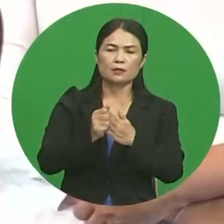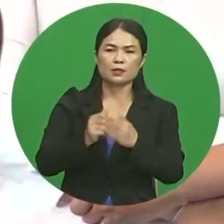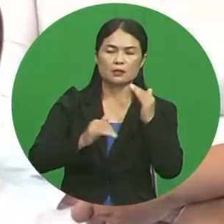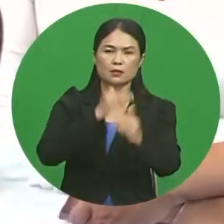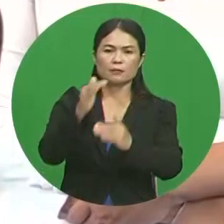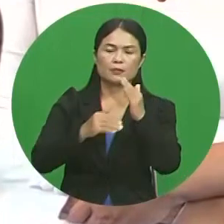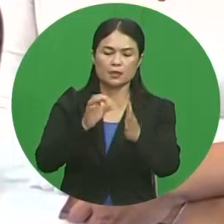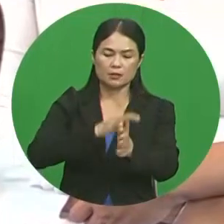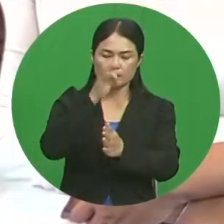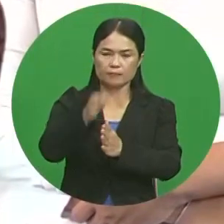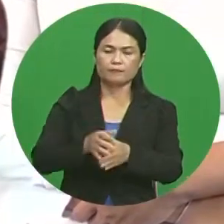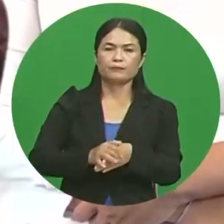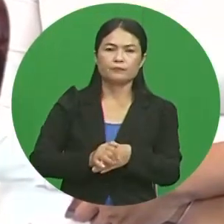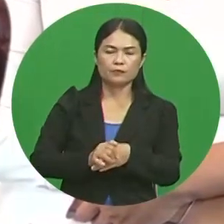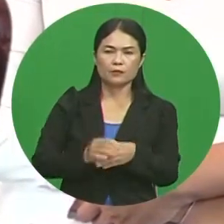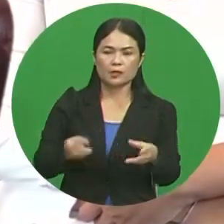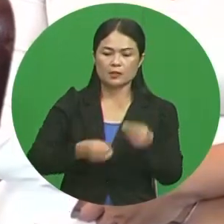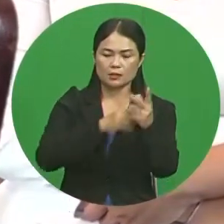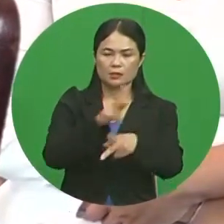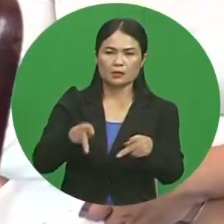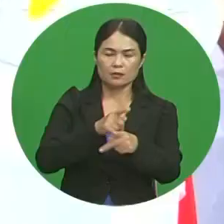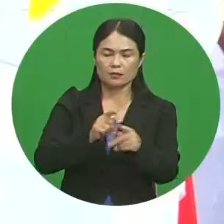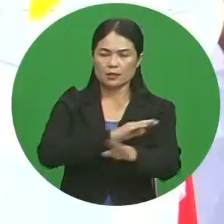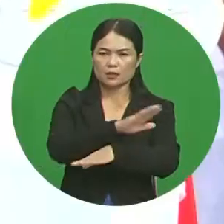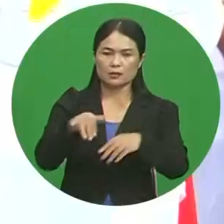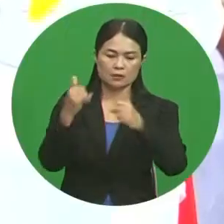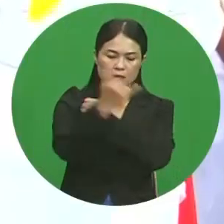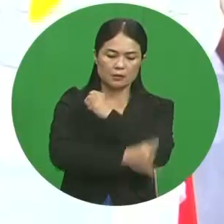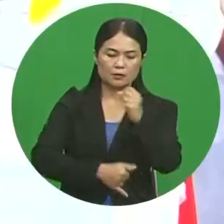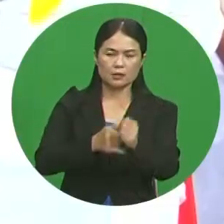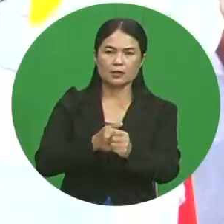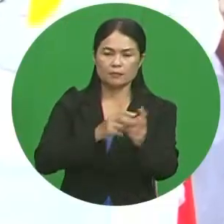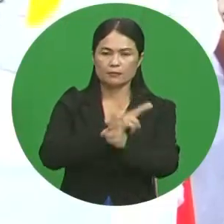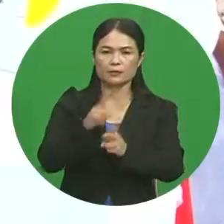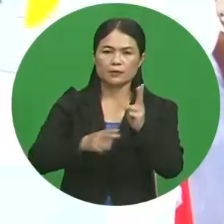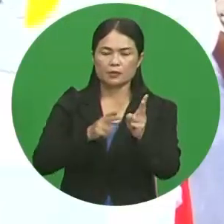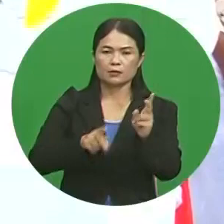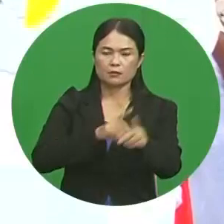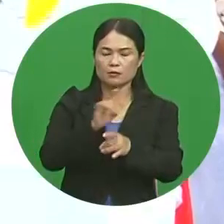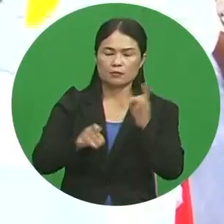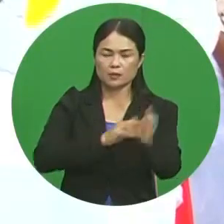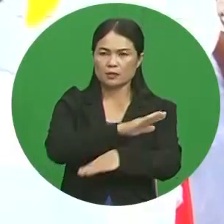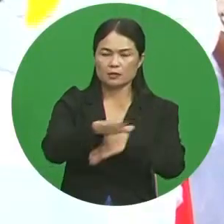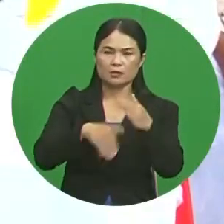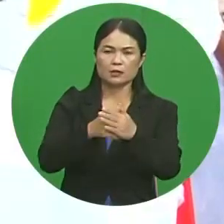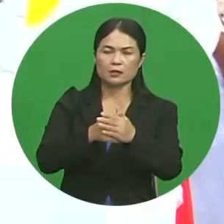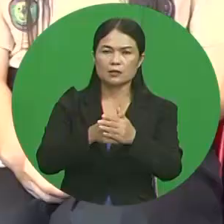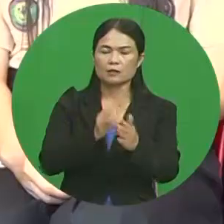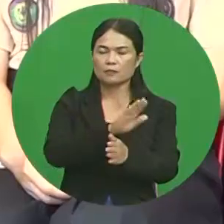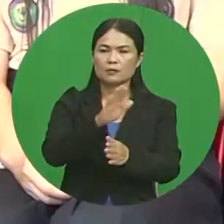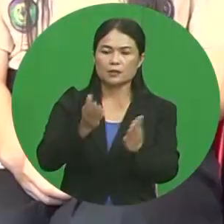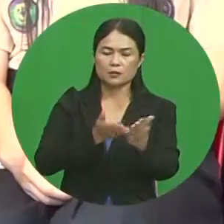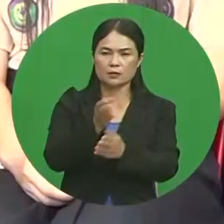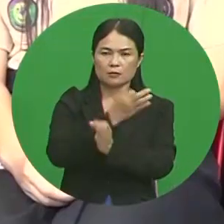ភិវឌ្ឍលើគ្រប់វិស័យជូនប្រជាជនទូទាំងប្រទេសនិងបានបង្កលក្ខណៈឲ្យប្រជាគ្រប់រូបមានសិទ្ធិសេរីភា